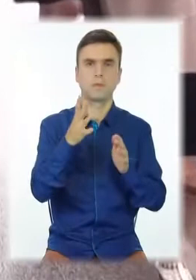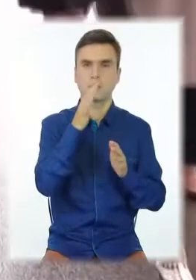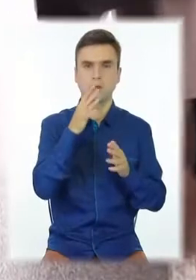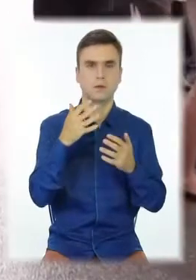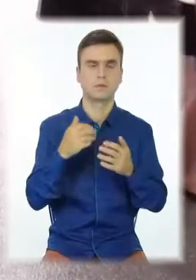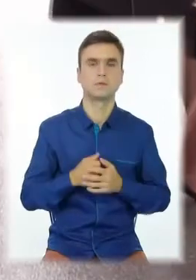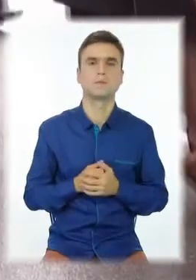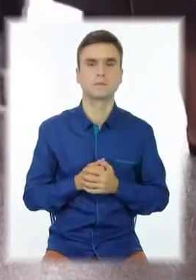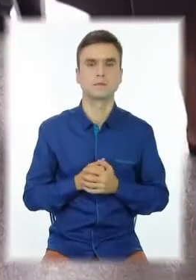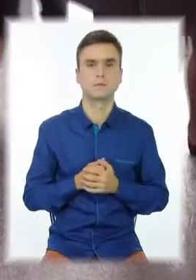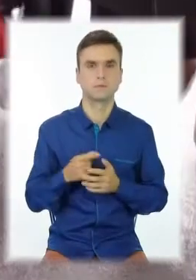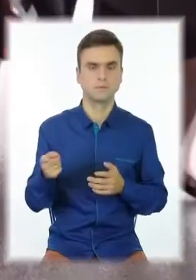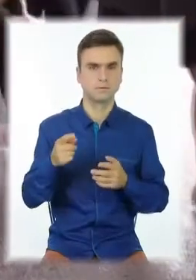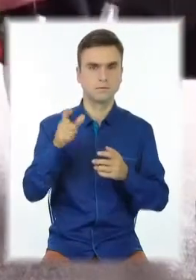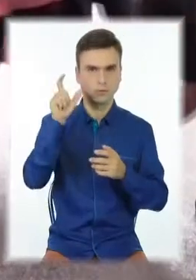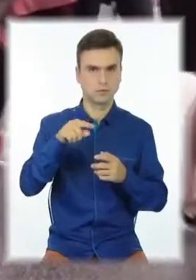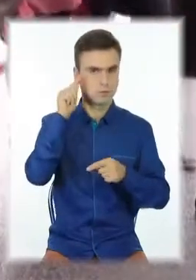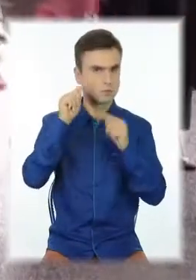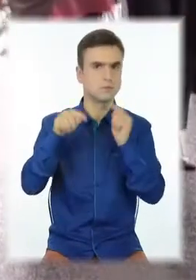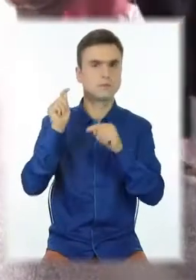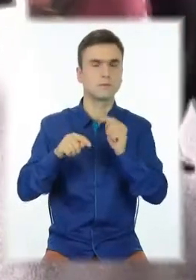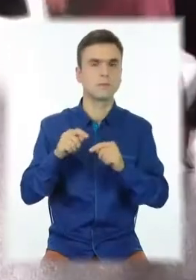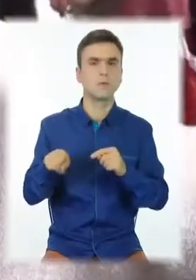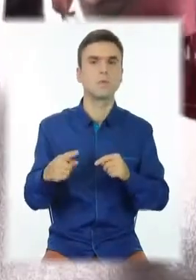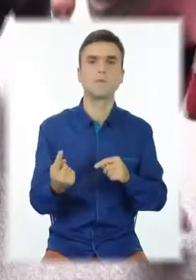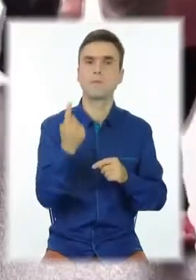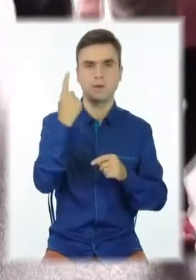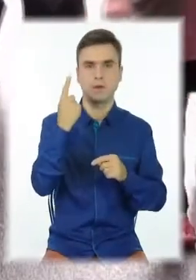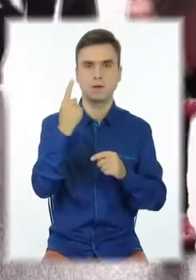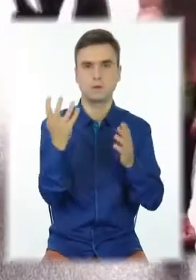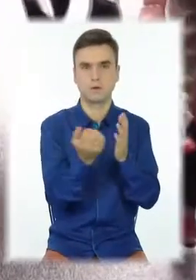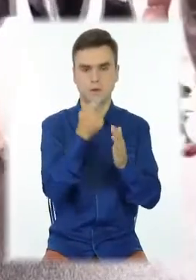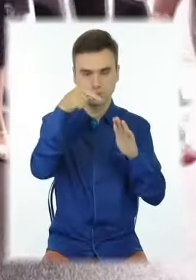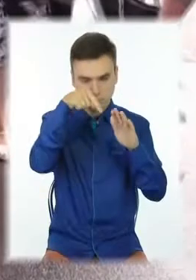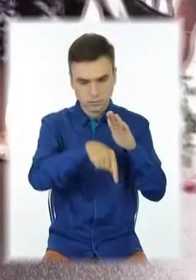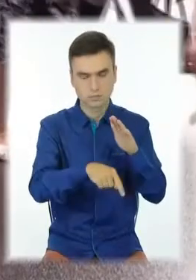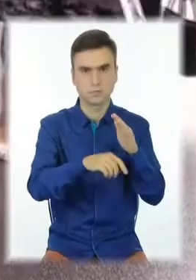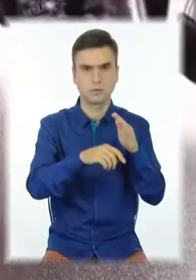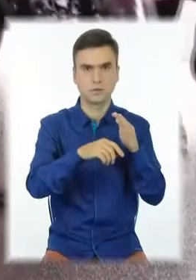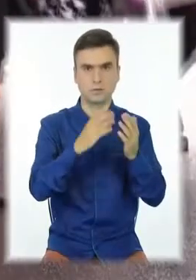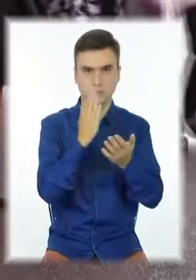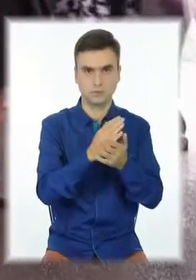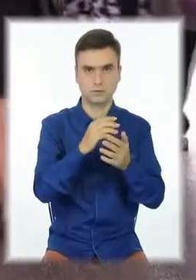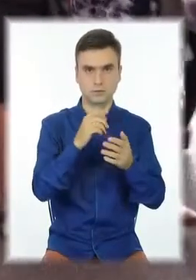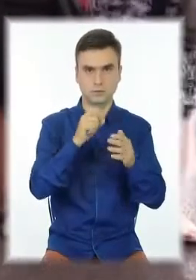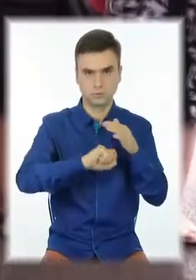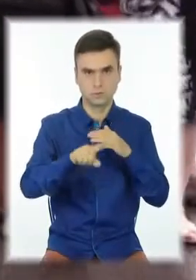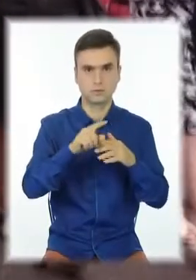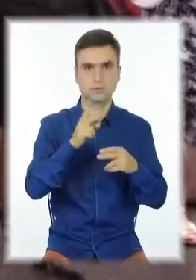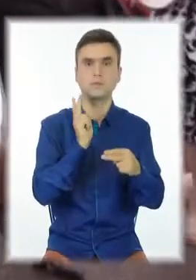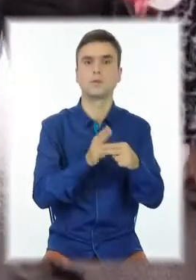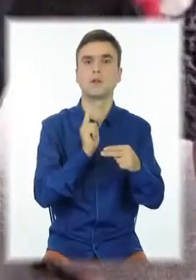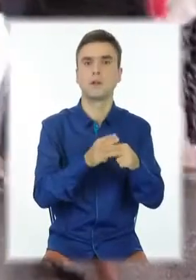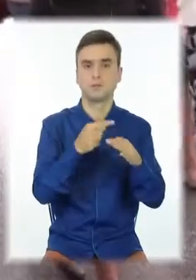лет. Это действительно человек-легенда, человек, который впервые и первый обратил внимание на залежи железной руды в нашем городе, чем прославил